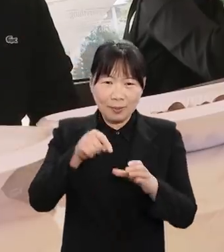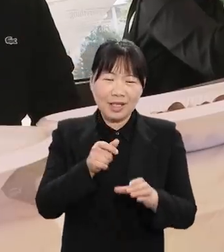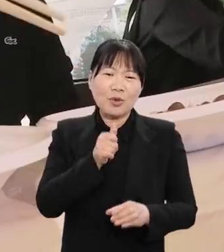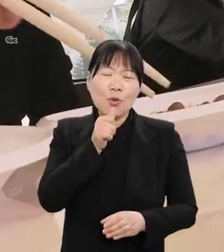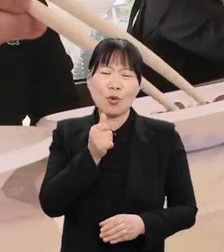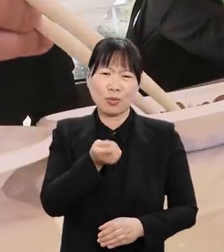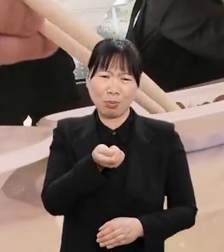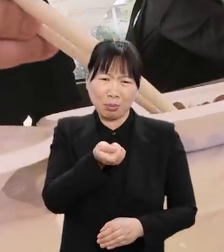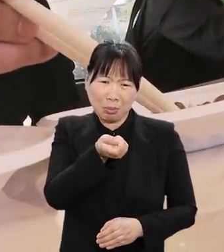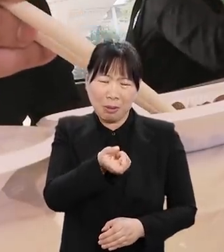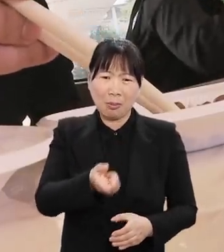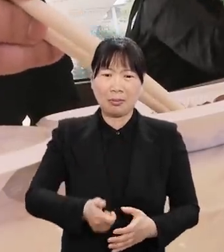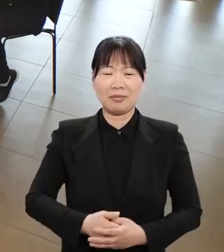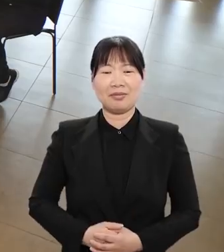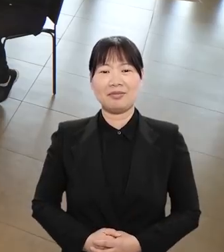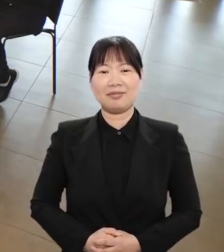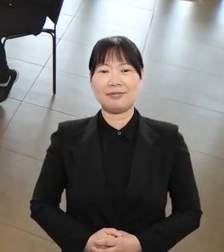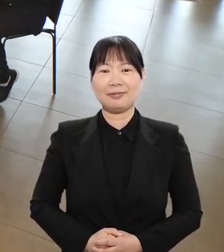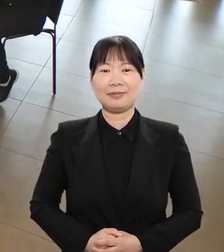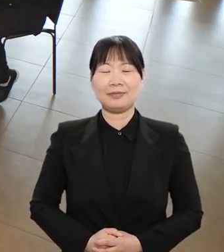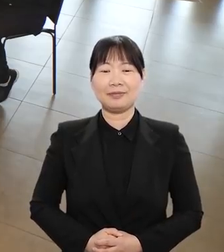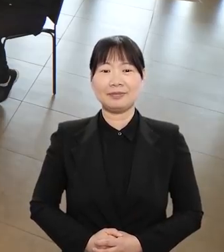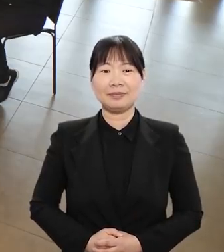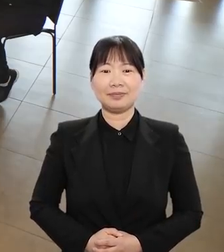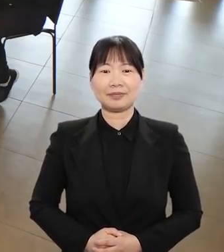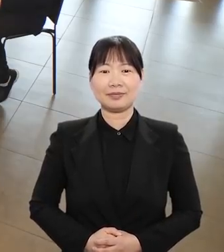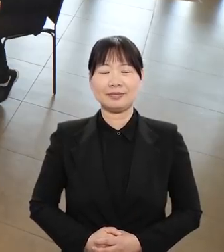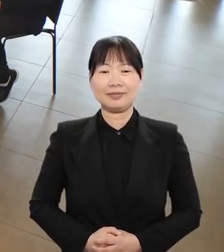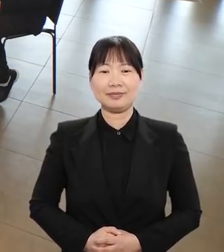아니 커피콩이 몇 개 없어요.